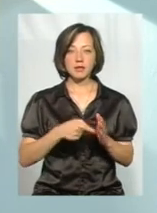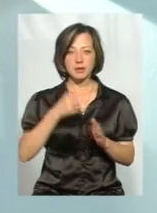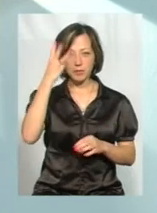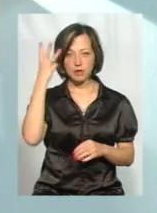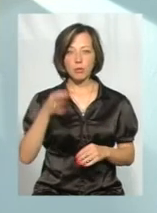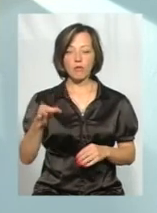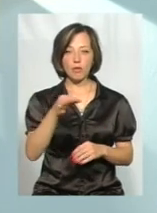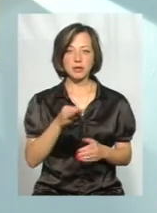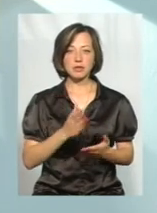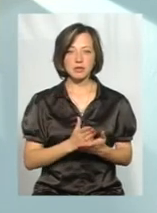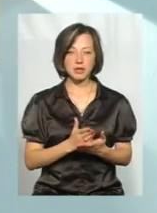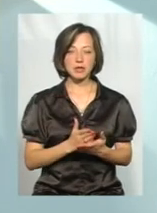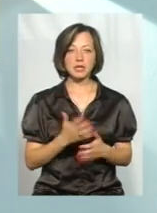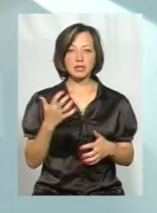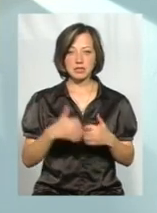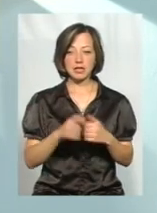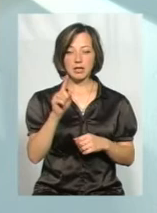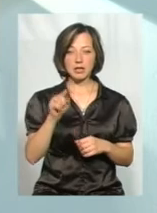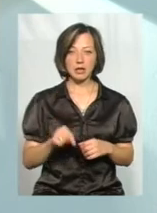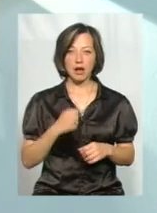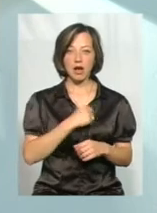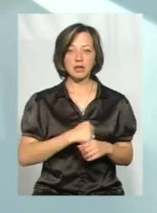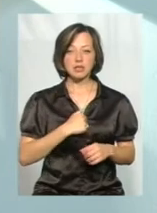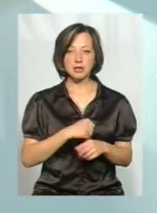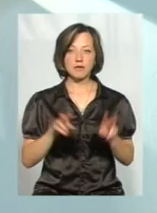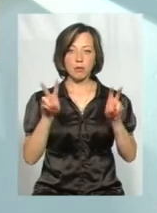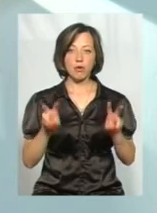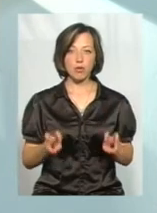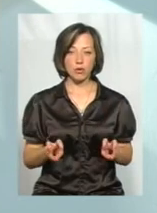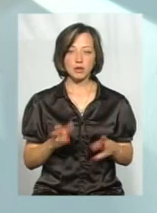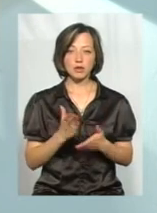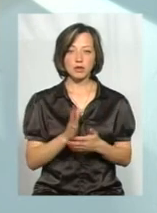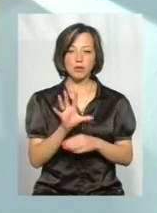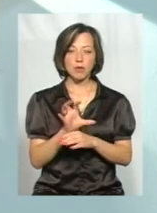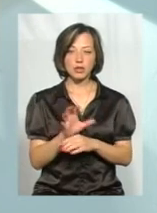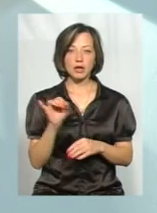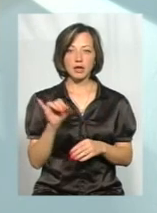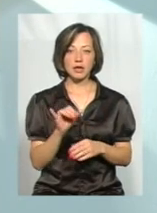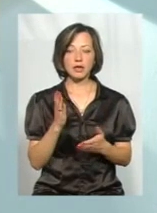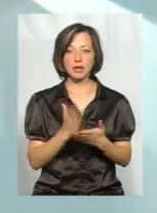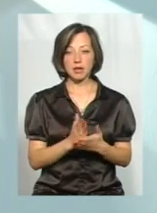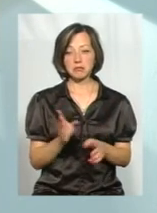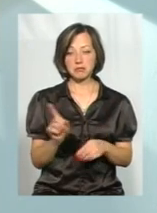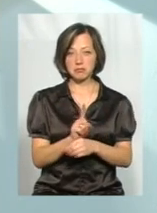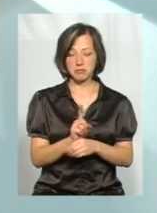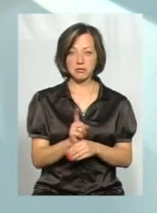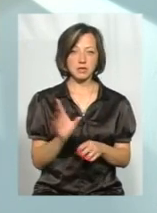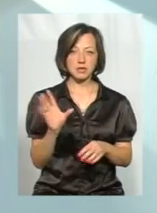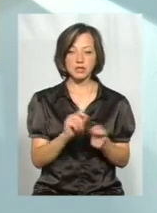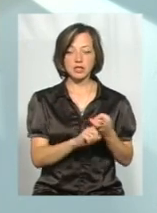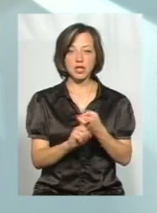і в області. Є серед них і агресивні породи, якби собачки, є, які адекватні. Це